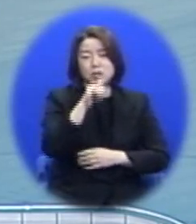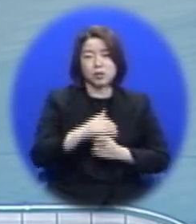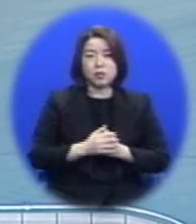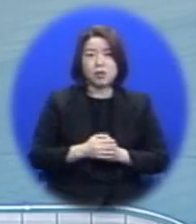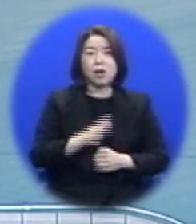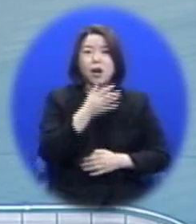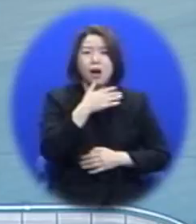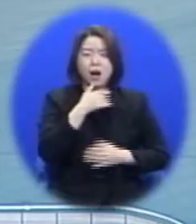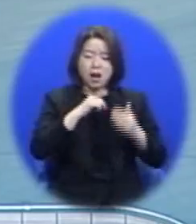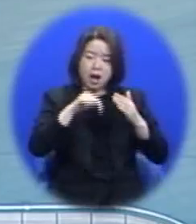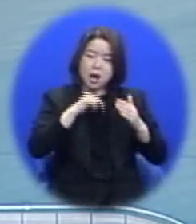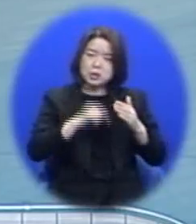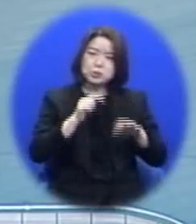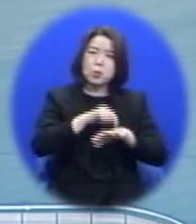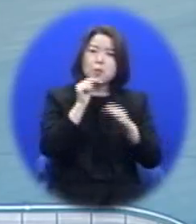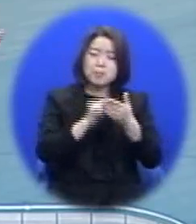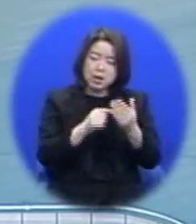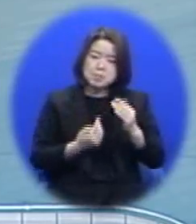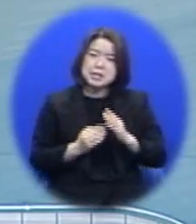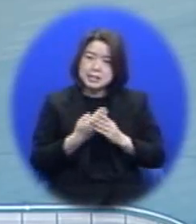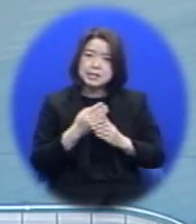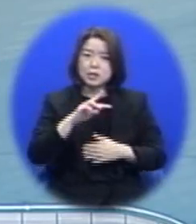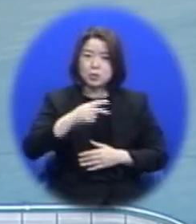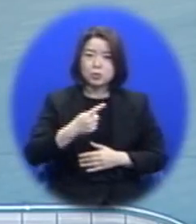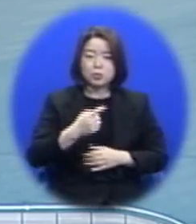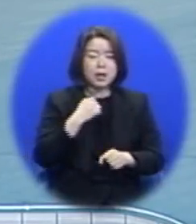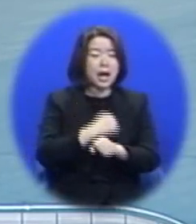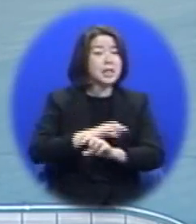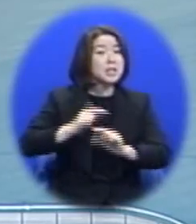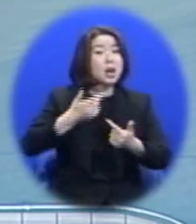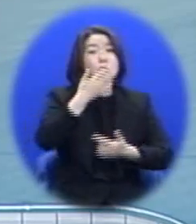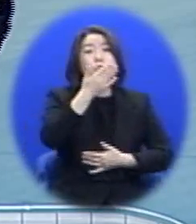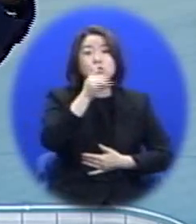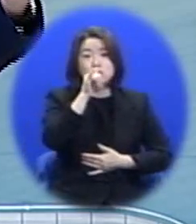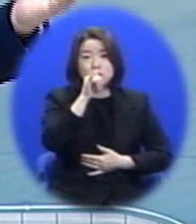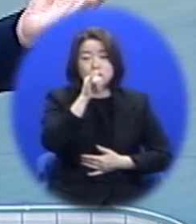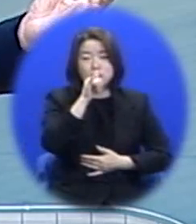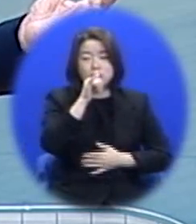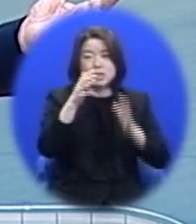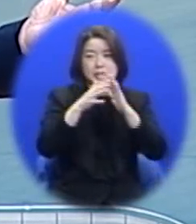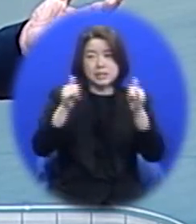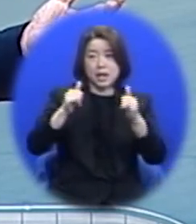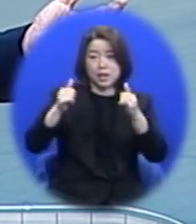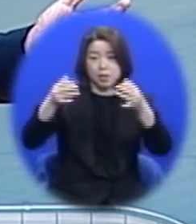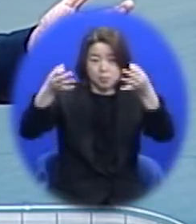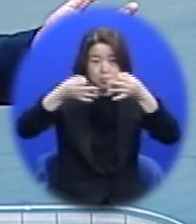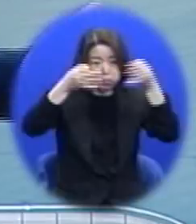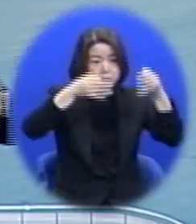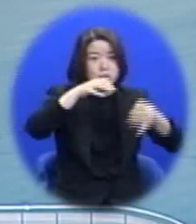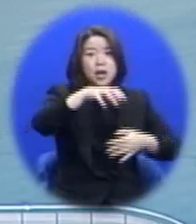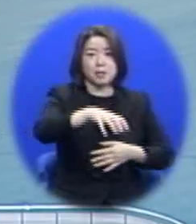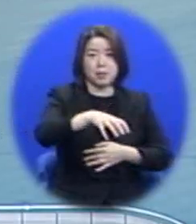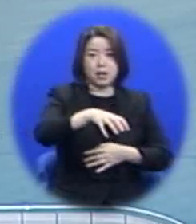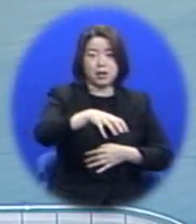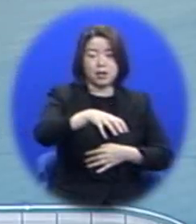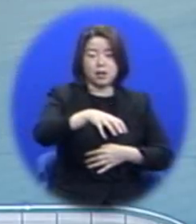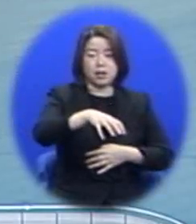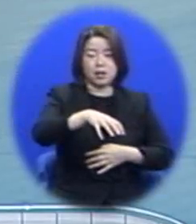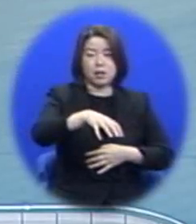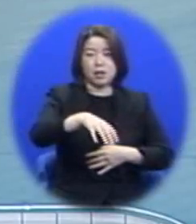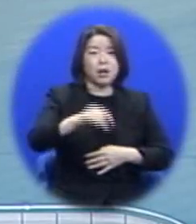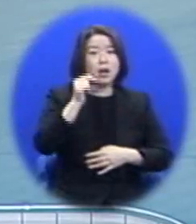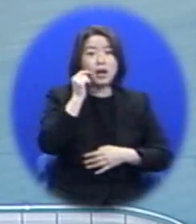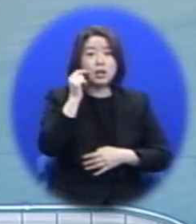아, 속마음에서 일어나도 안 할 수 있잖아요. 사람들 보는 앞에서란. 사람들 보는